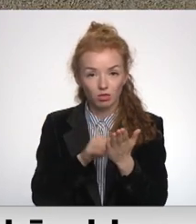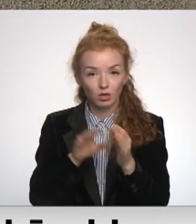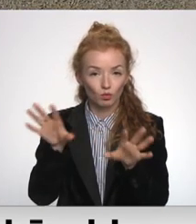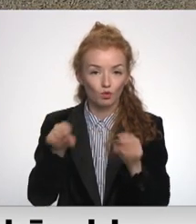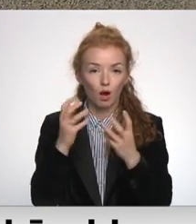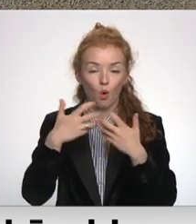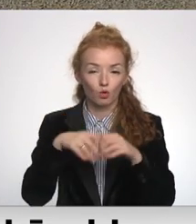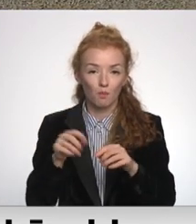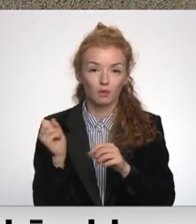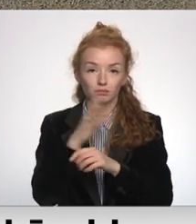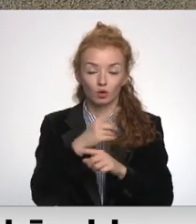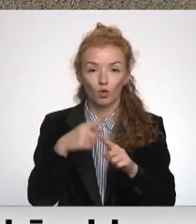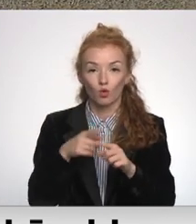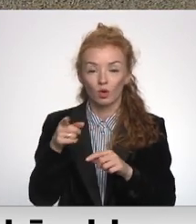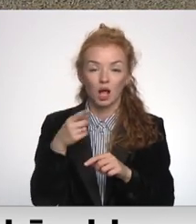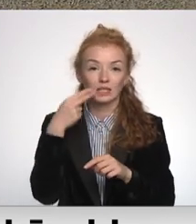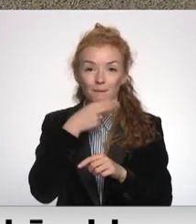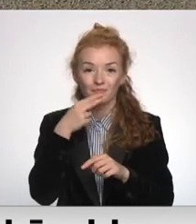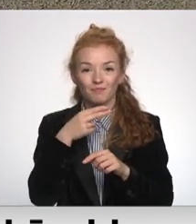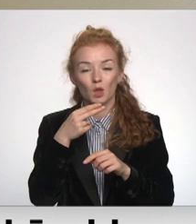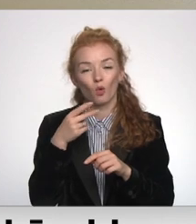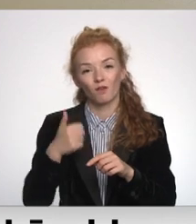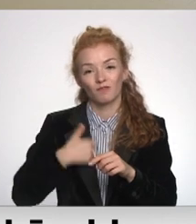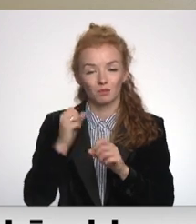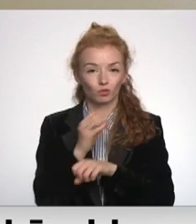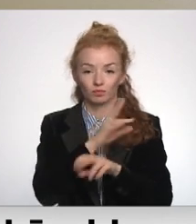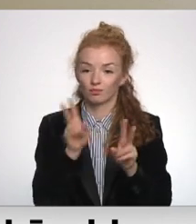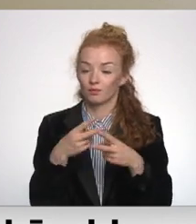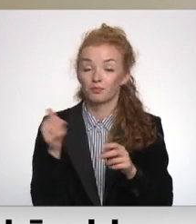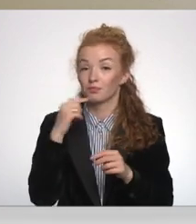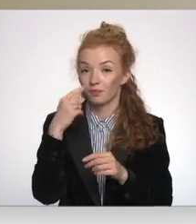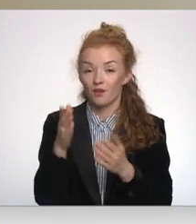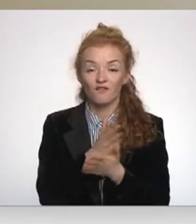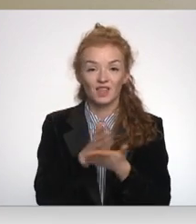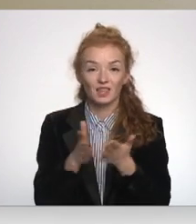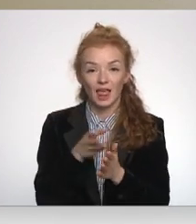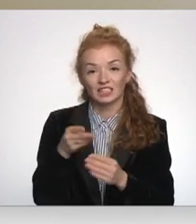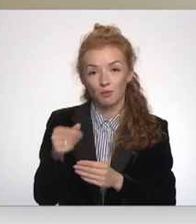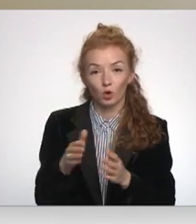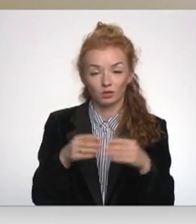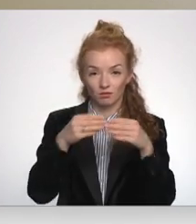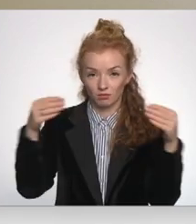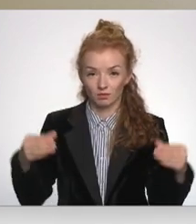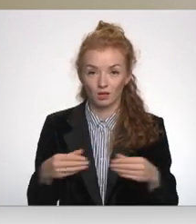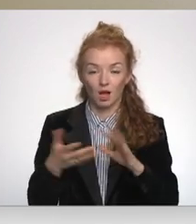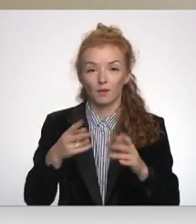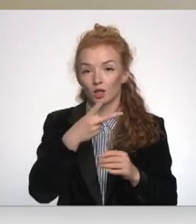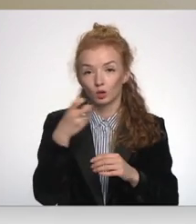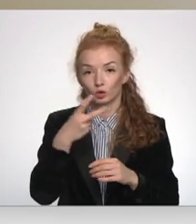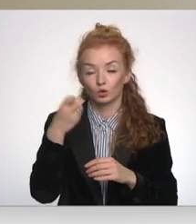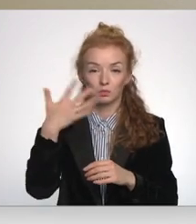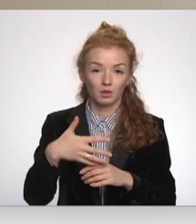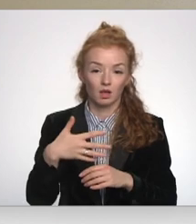attālināti. Iedzīvotājiem rādījuma apsaimniekotājam nav jāiesniedz. Ja vidējās izmaksas uz vienu radiatoru varētu būt ap